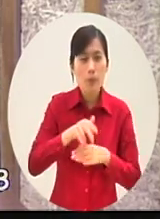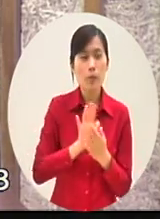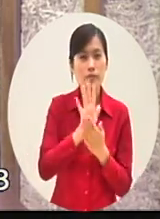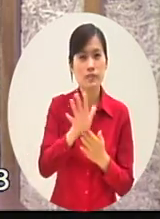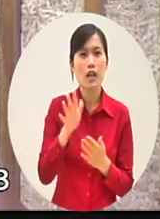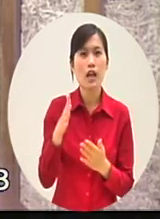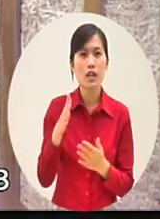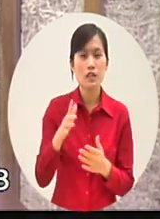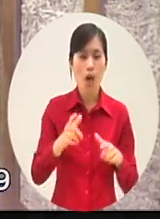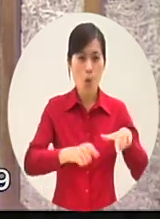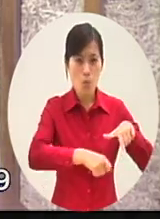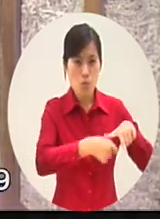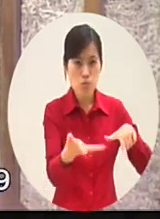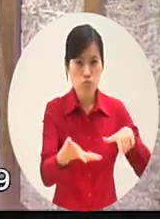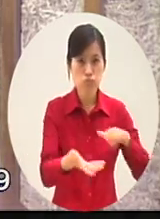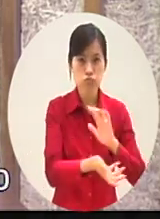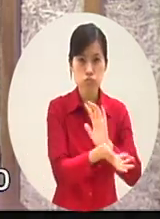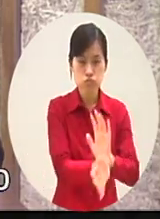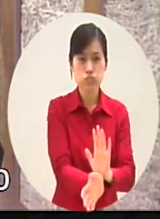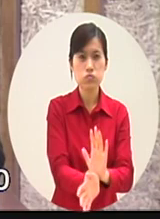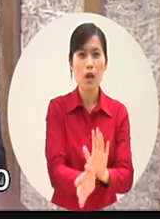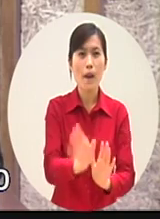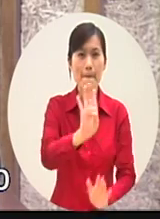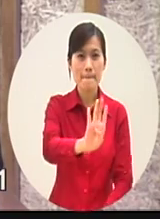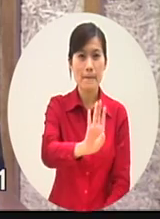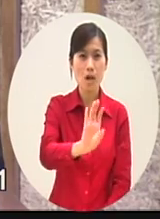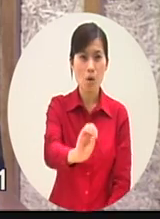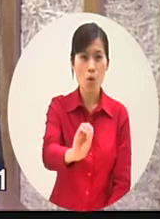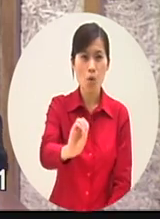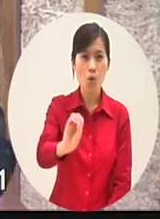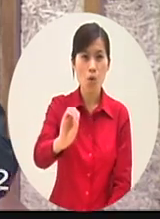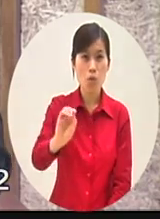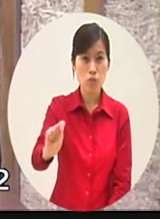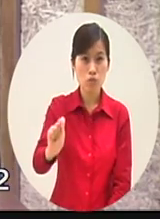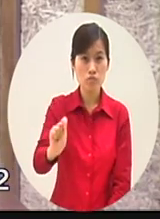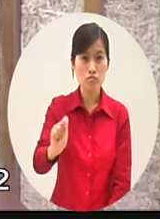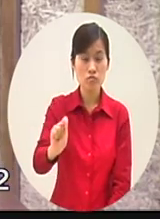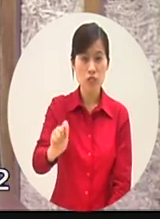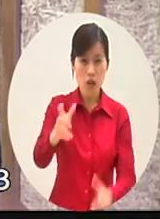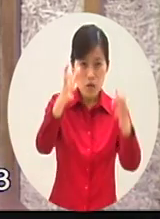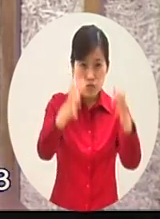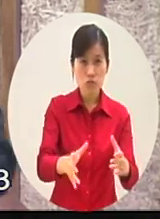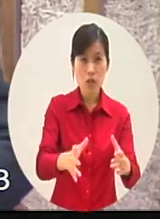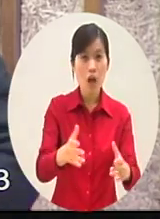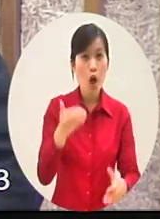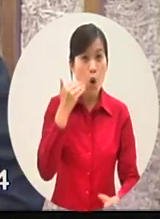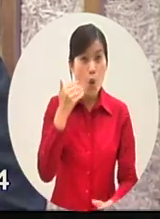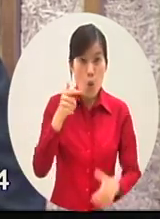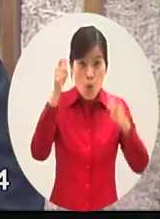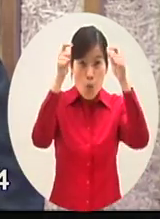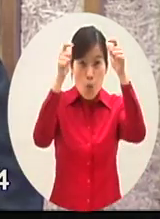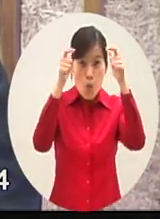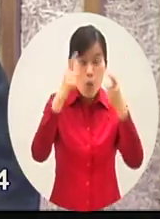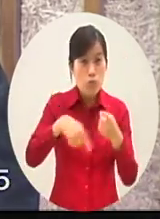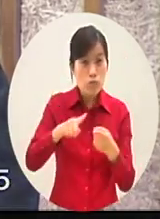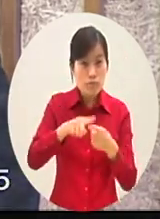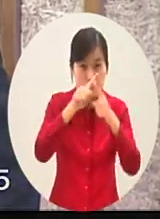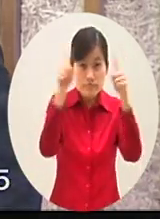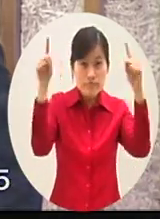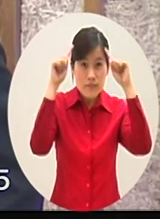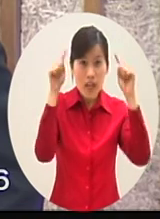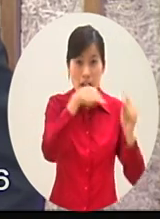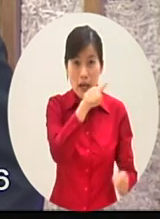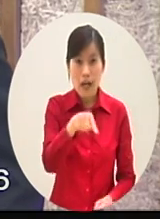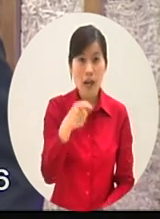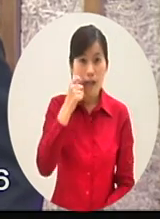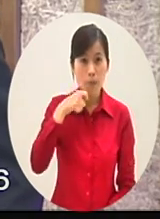求 BOT 的方式来这个地方设置。所以如果林员知道说高院大他们有兴趣，其实他们是不是也可以考虑来做一个规